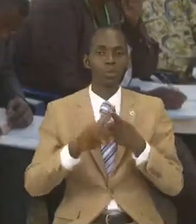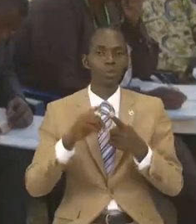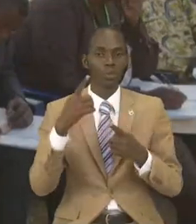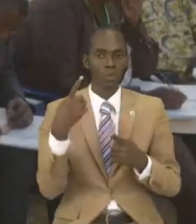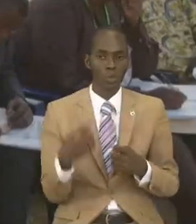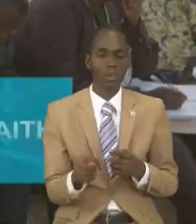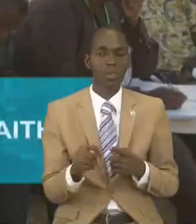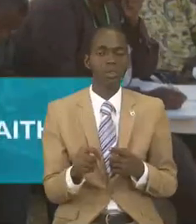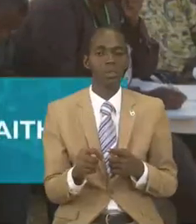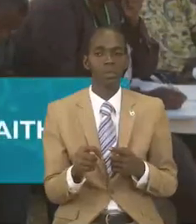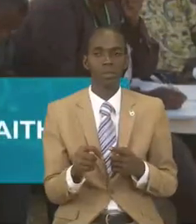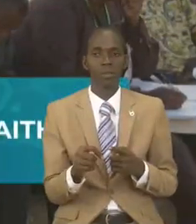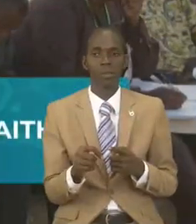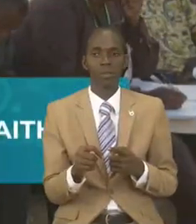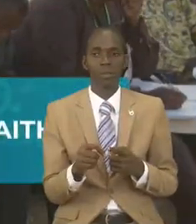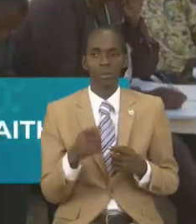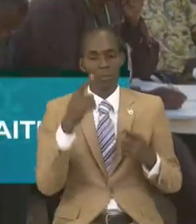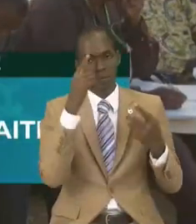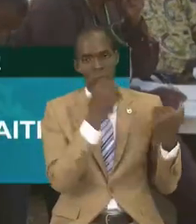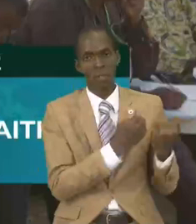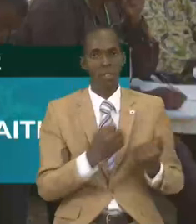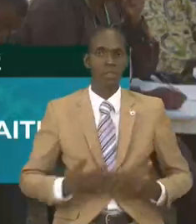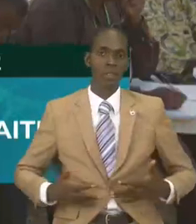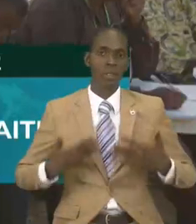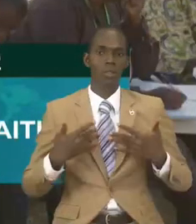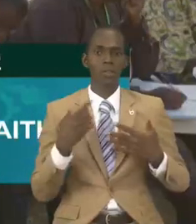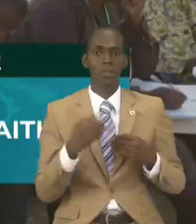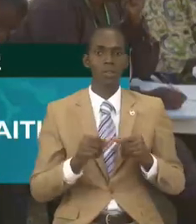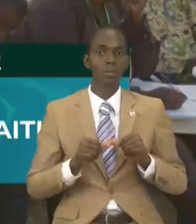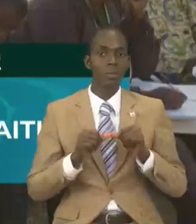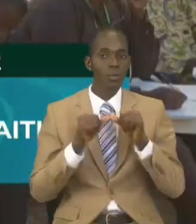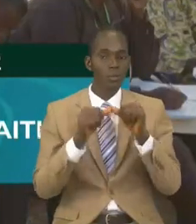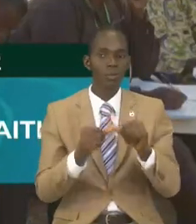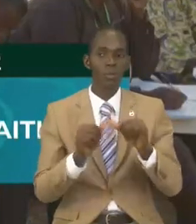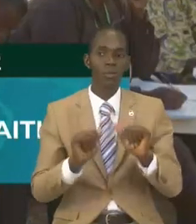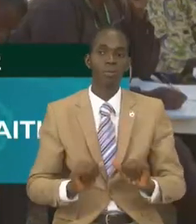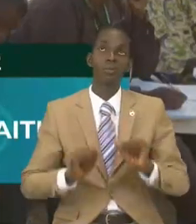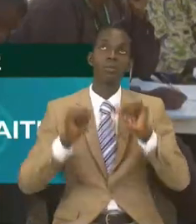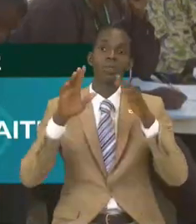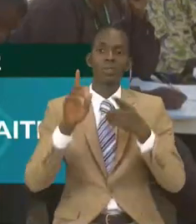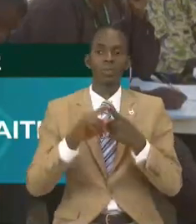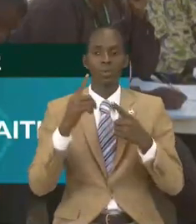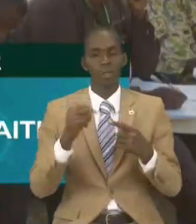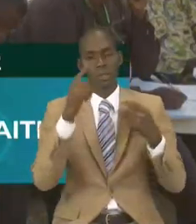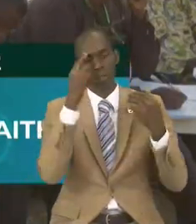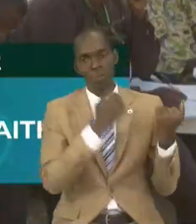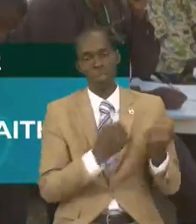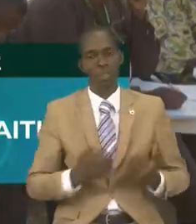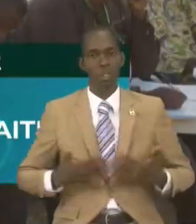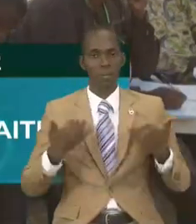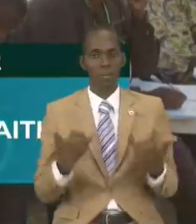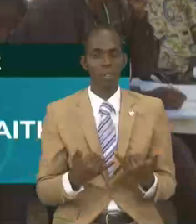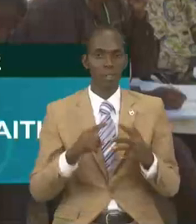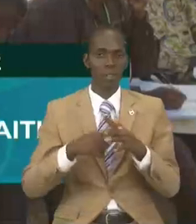foi. La consécration perpétuelle à la vie de foi. Commençons par le